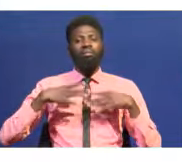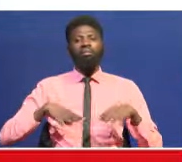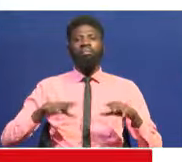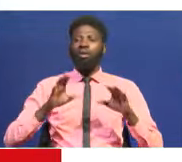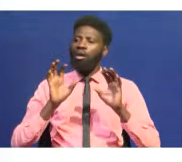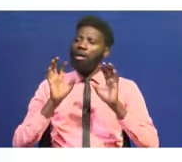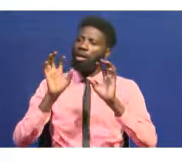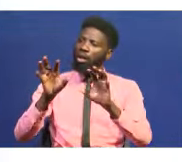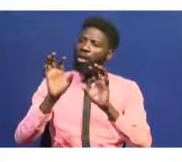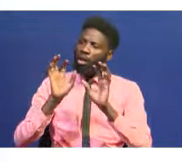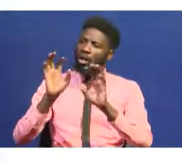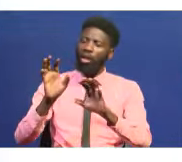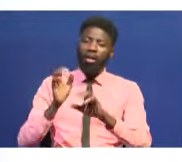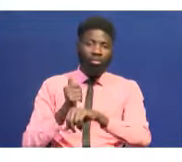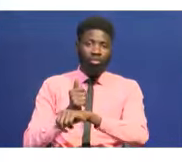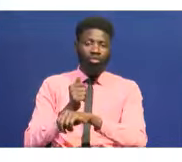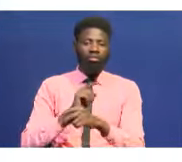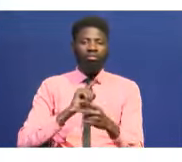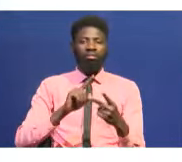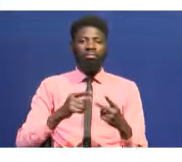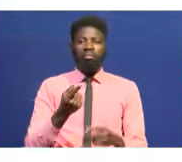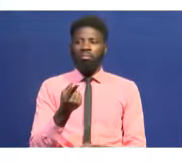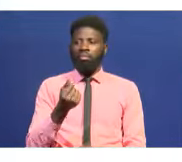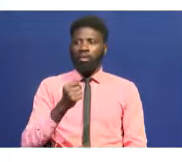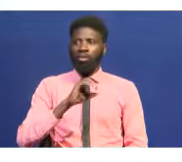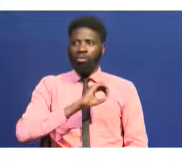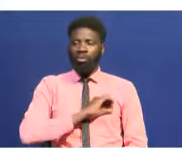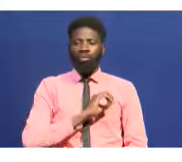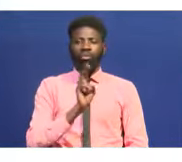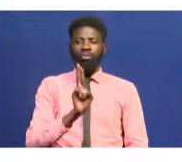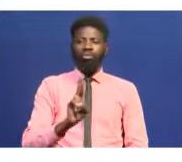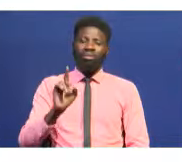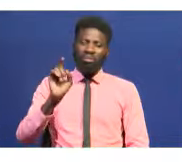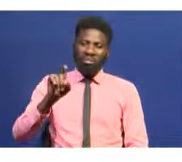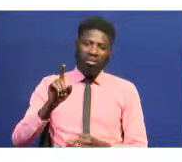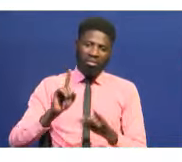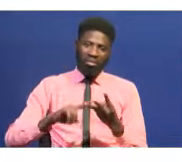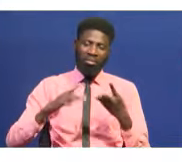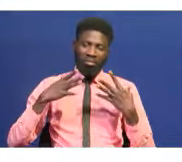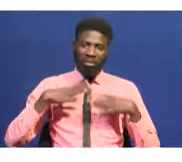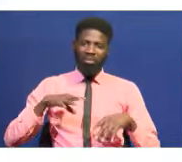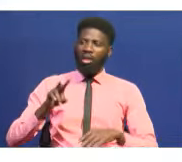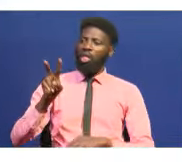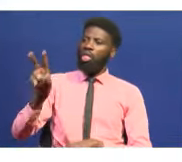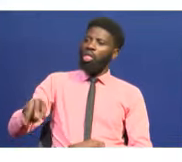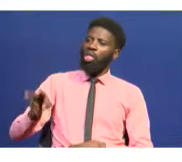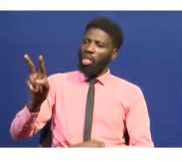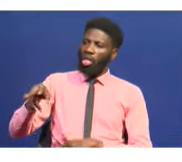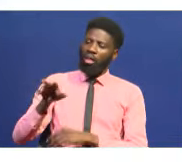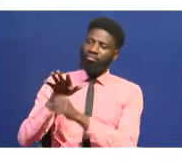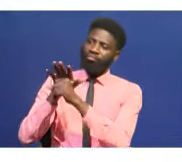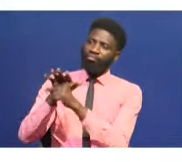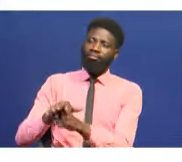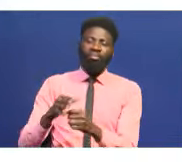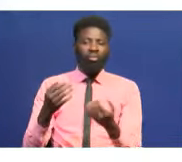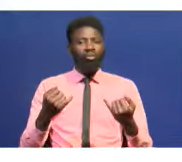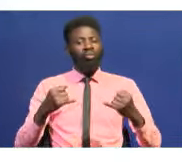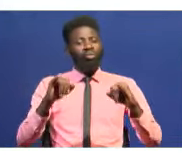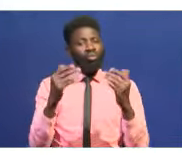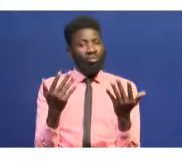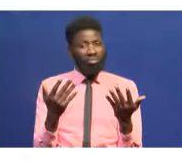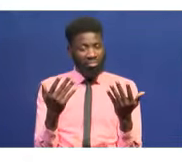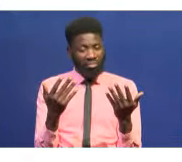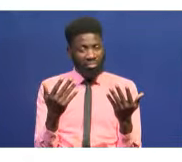mambo ya kutumia pesa yako. Kunakuja pia na kudharauliwa na watu kutaka kusukuma wewe. Kwa hivyo, sio